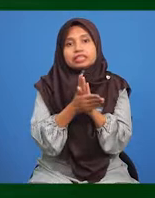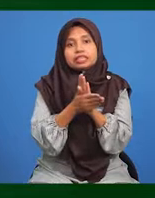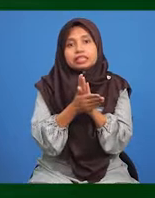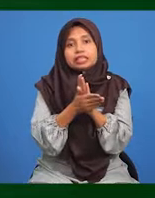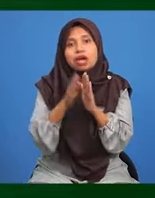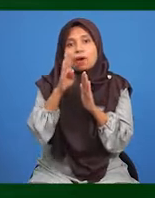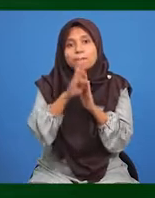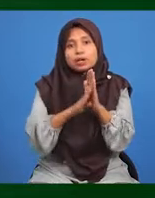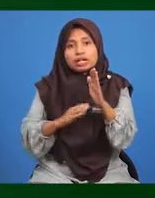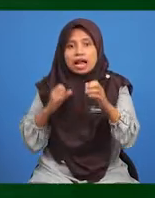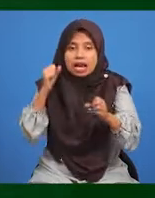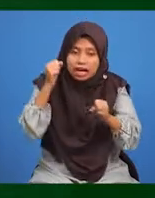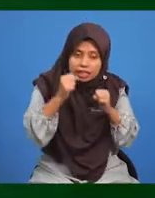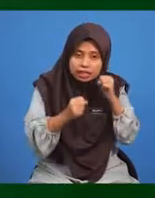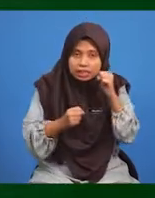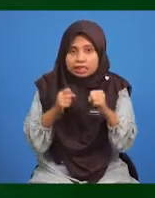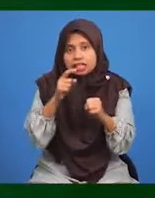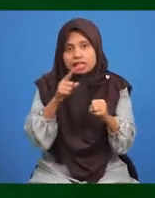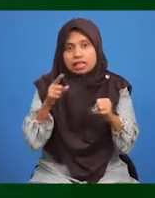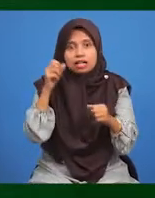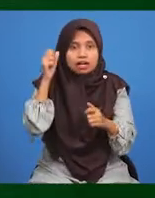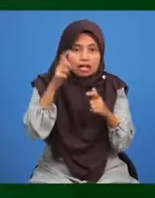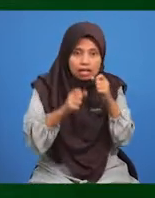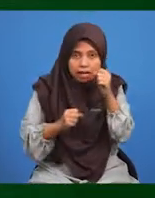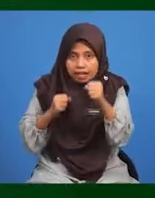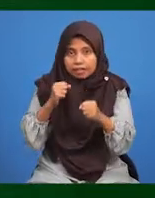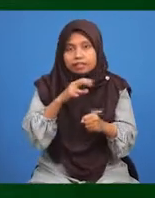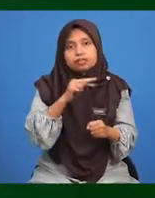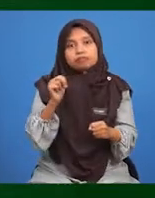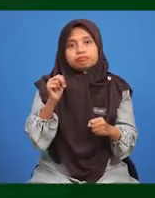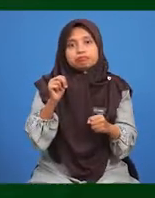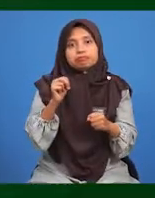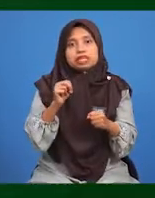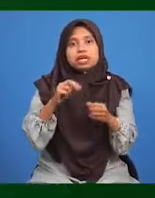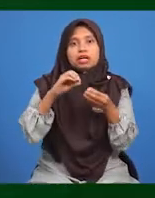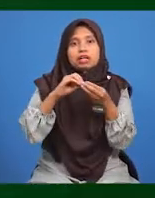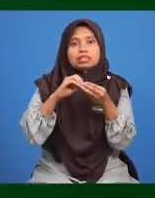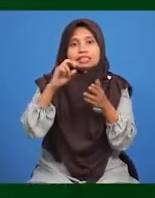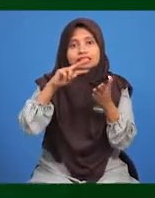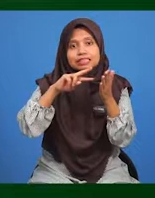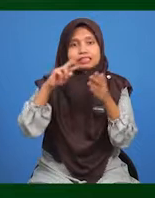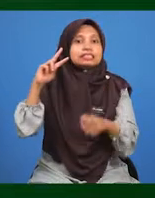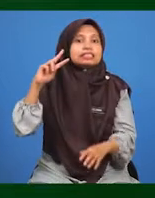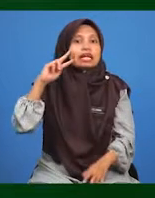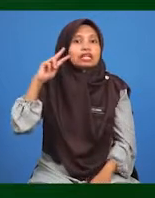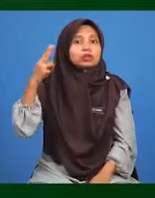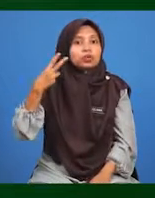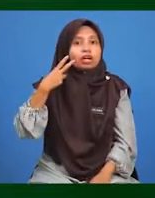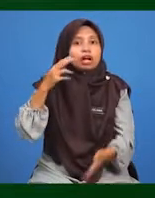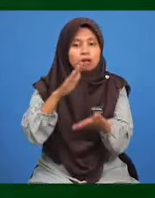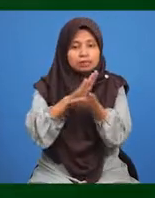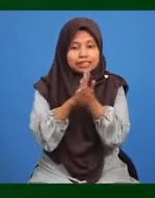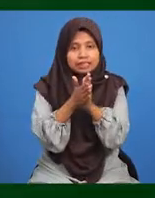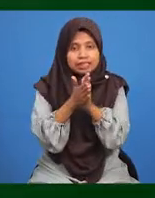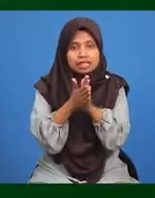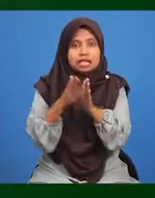menjadi berlari-larian. Dan yang terakhir, sayur menjadi